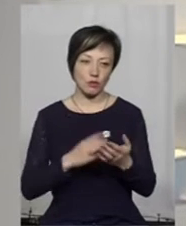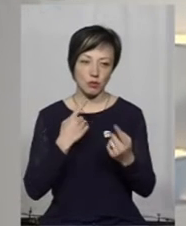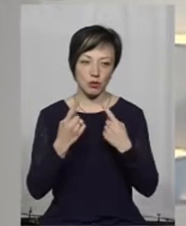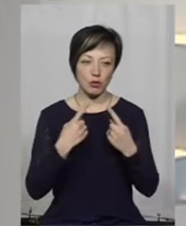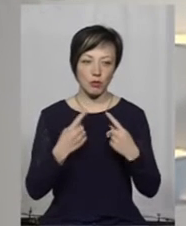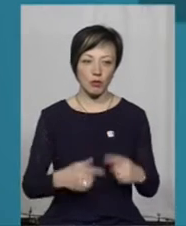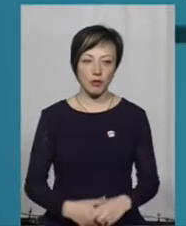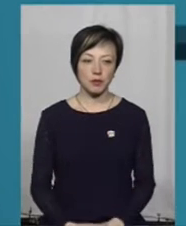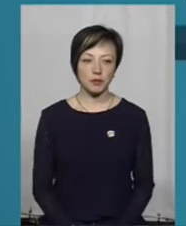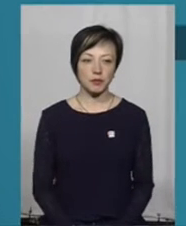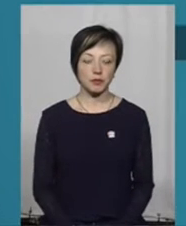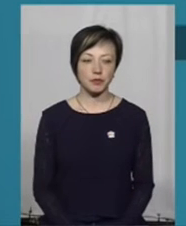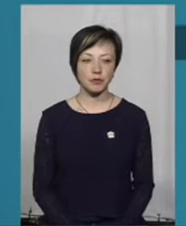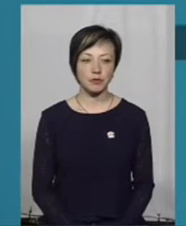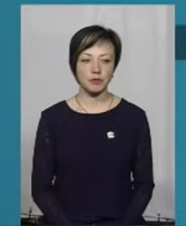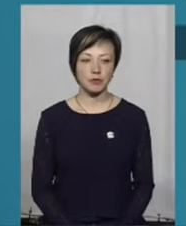розмову.